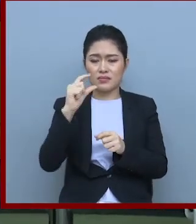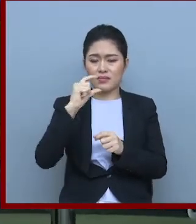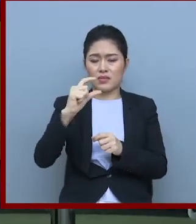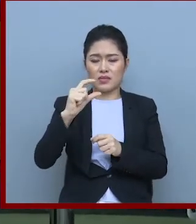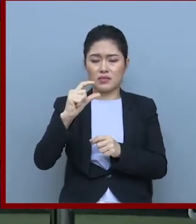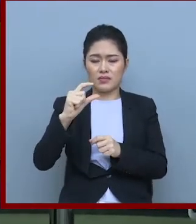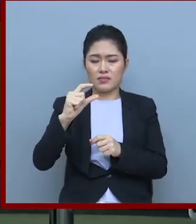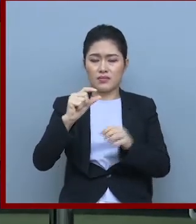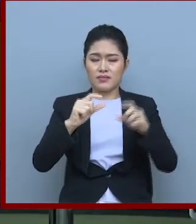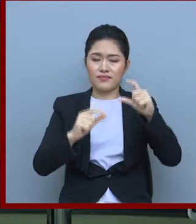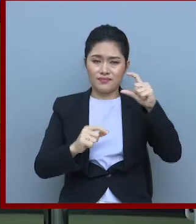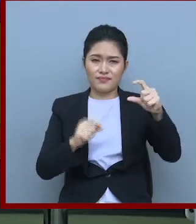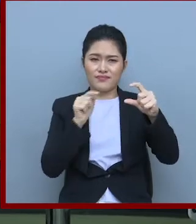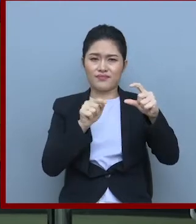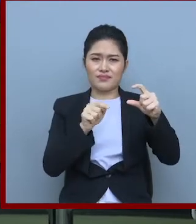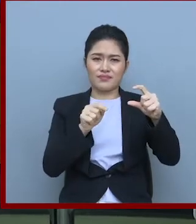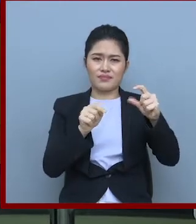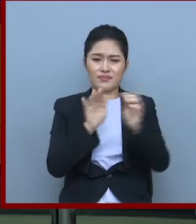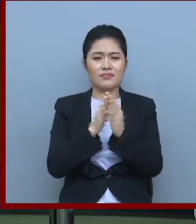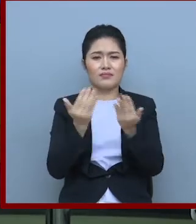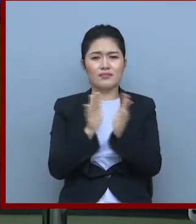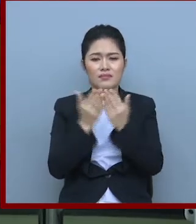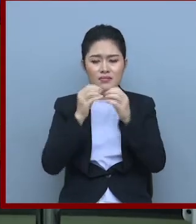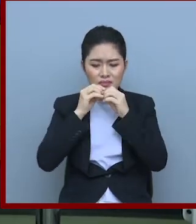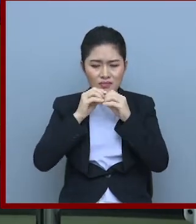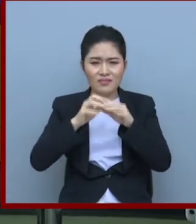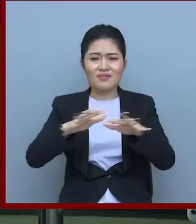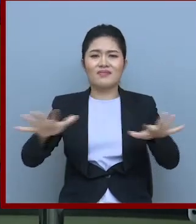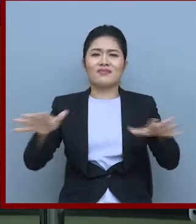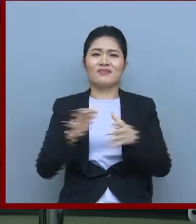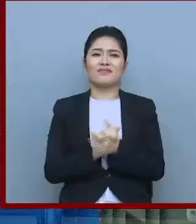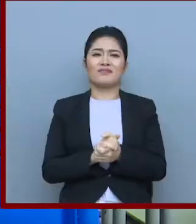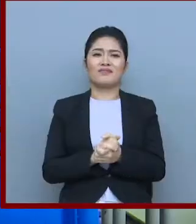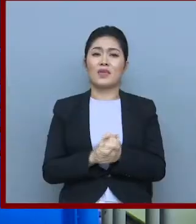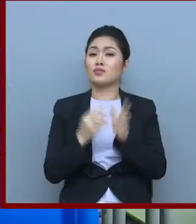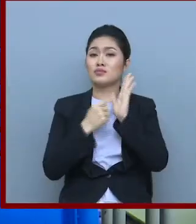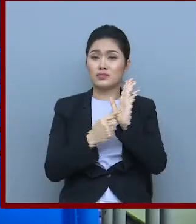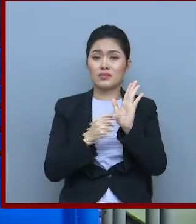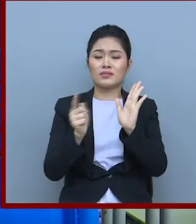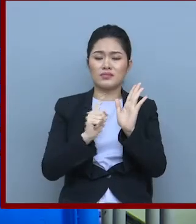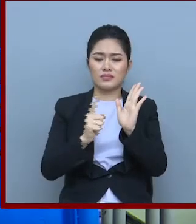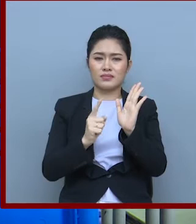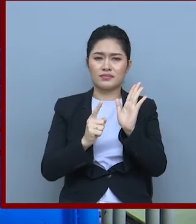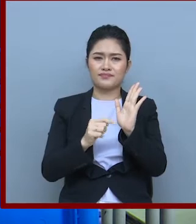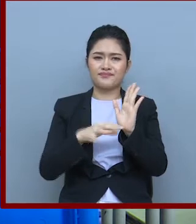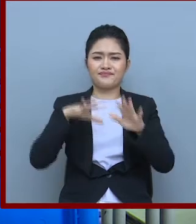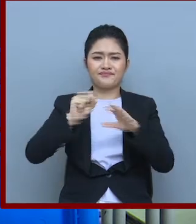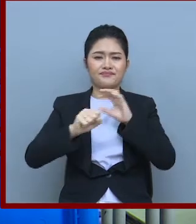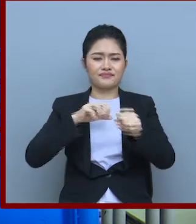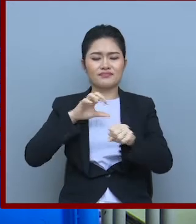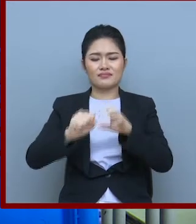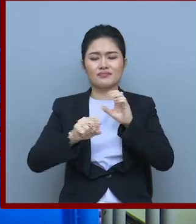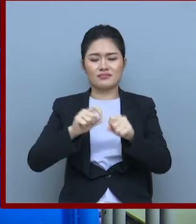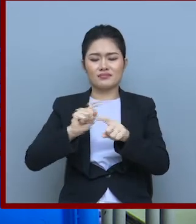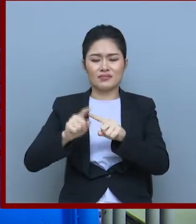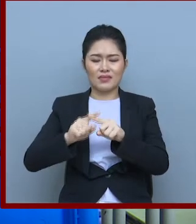คือ Publisher นะครับเป็นการ Public ก็คือถ้าให้ยกตัวอย่างนะครับก็เป็นพวกเซ็นเซอร์อะ